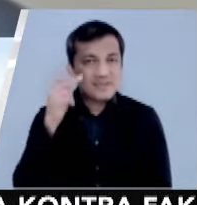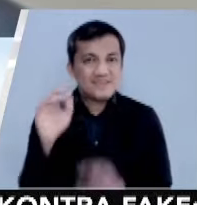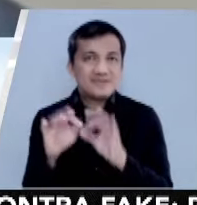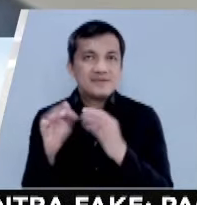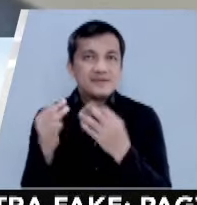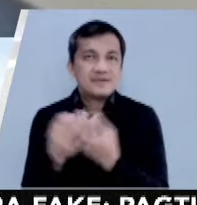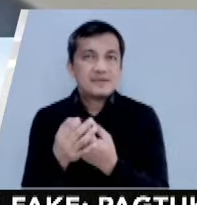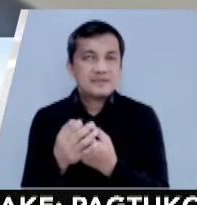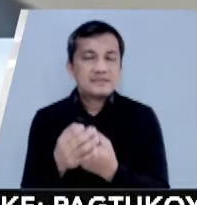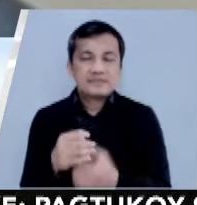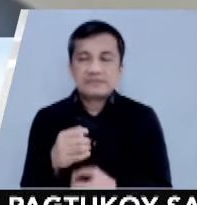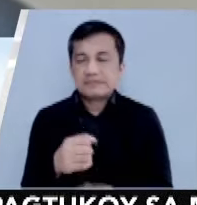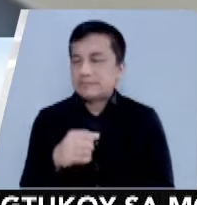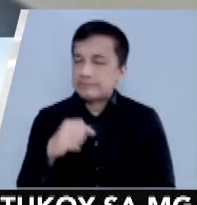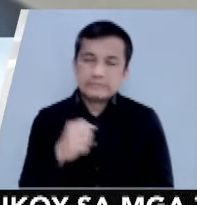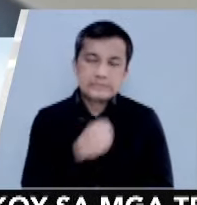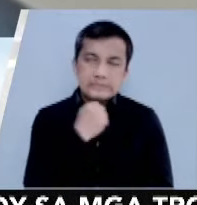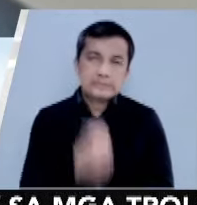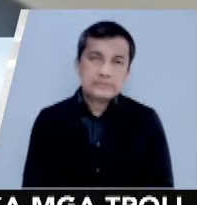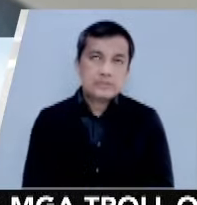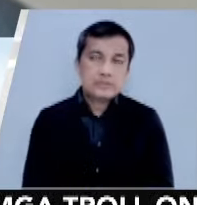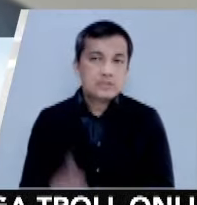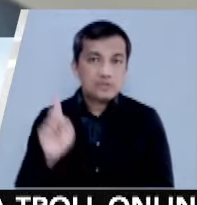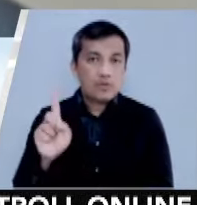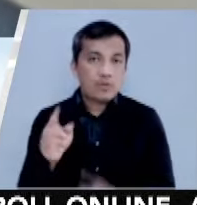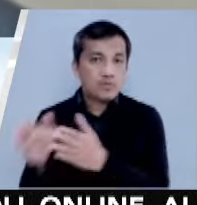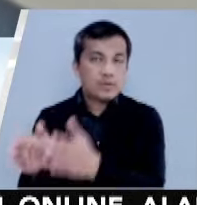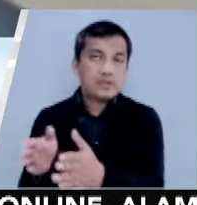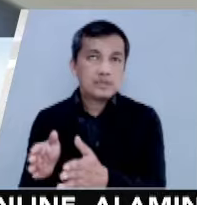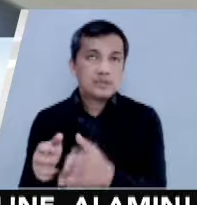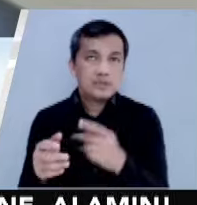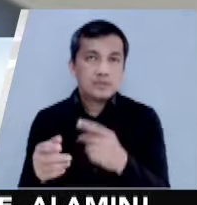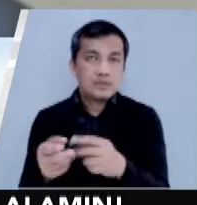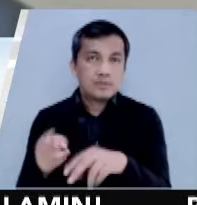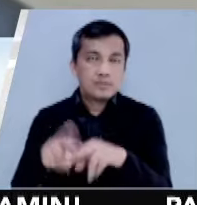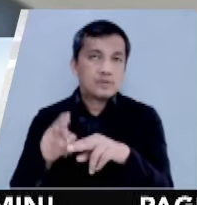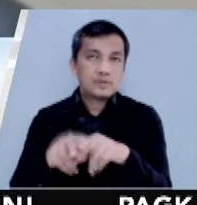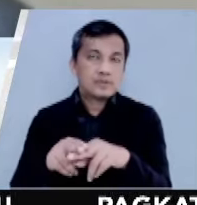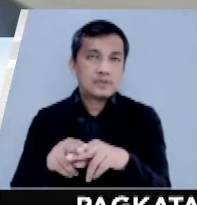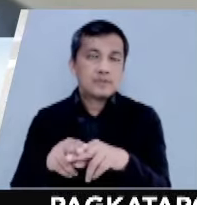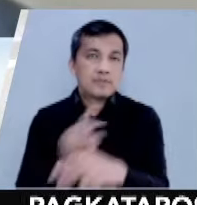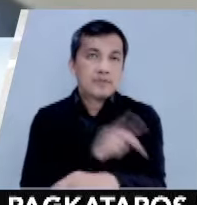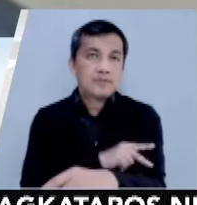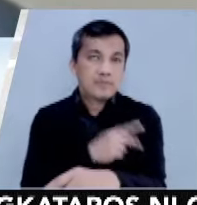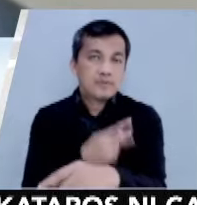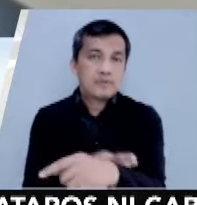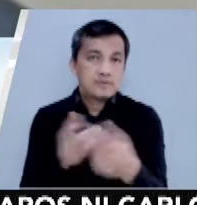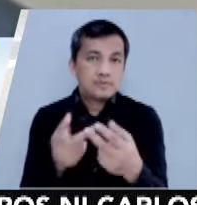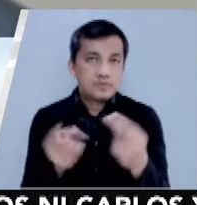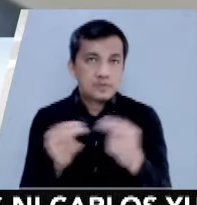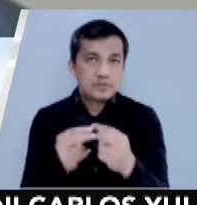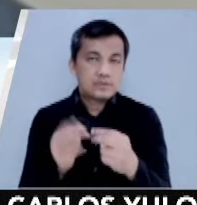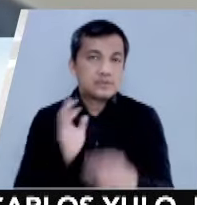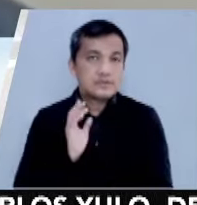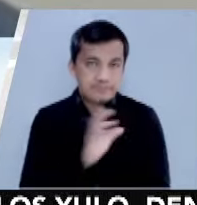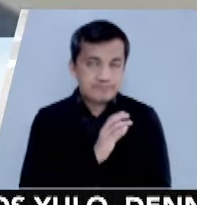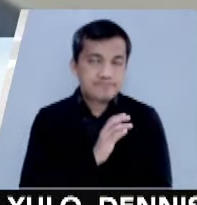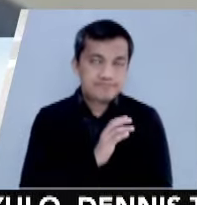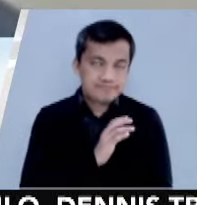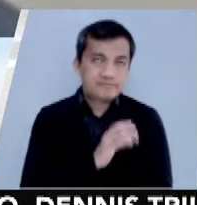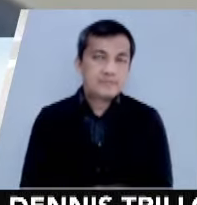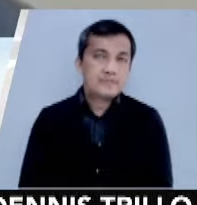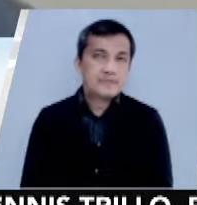unfortunately, niya isa rin yung paraan para magdagdag sila ng pwesto sa House of Representatives natin. Kaya naging ganyan